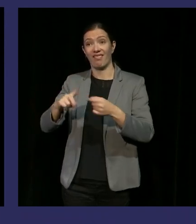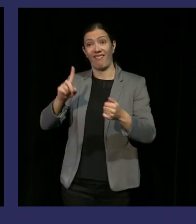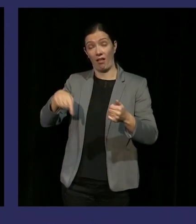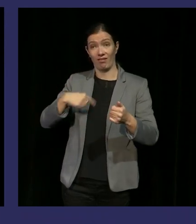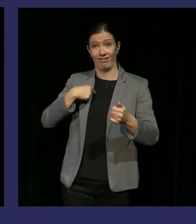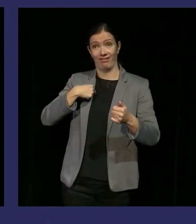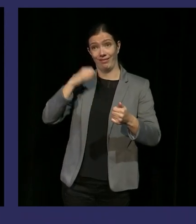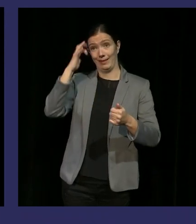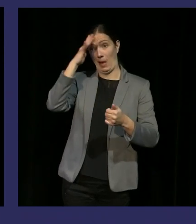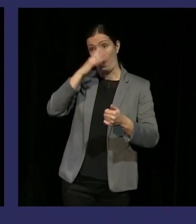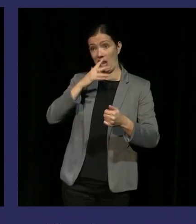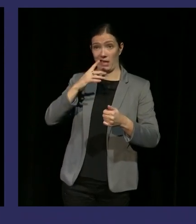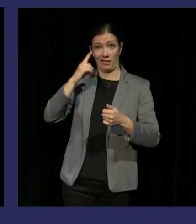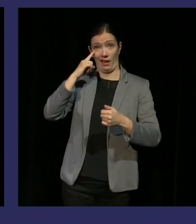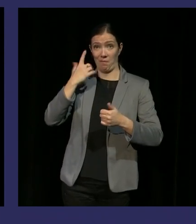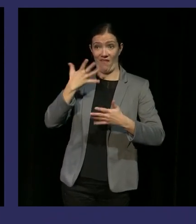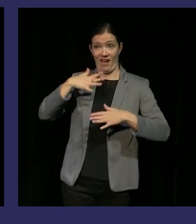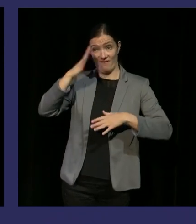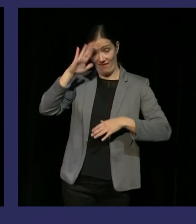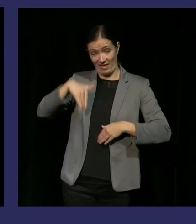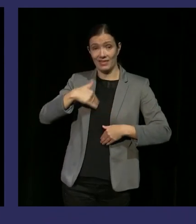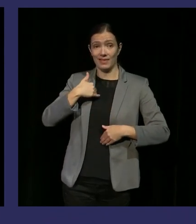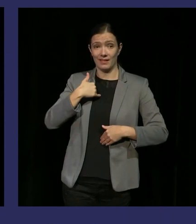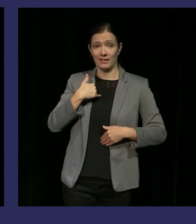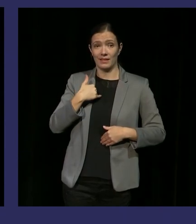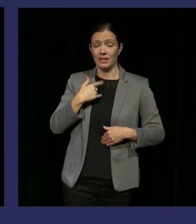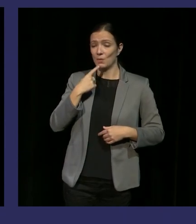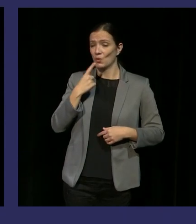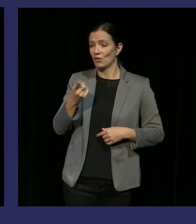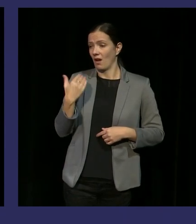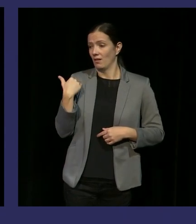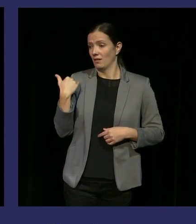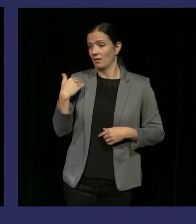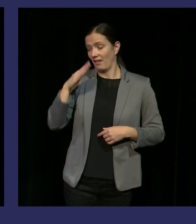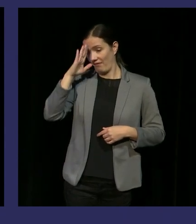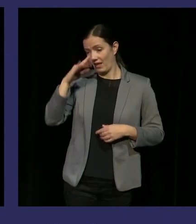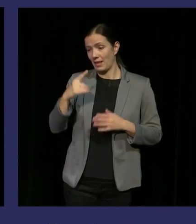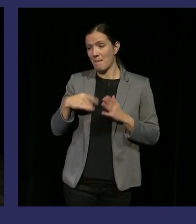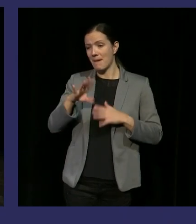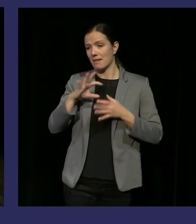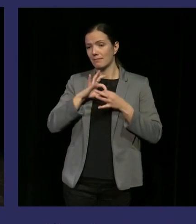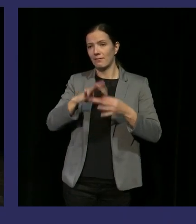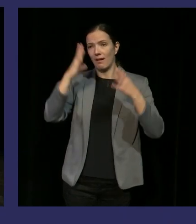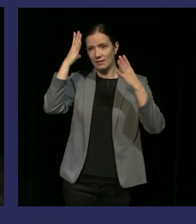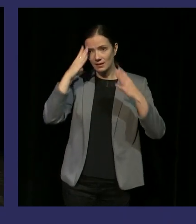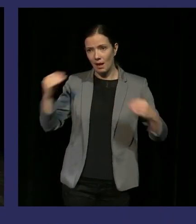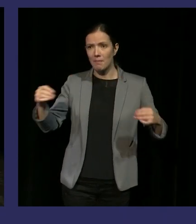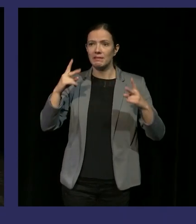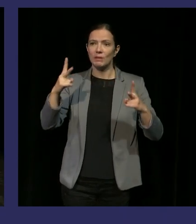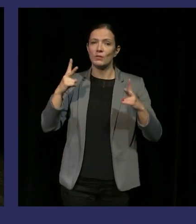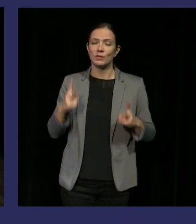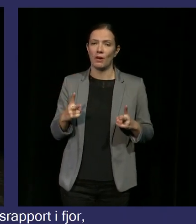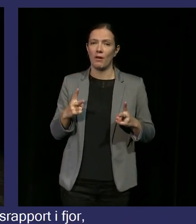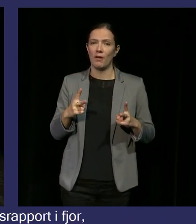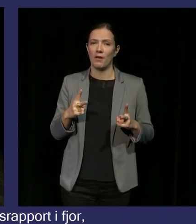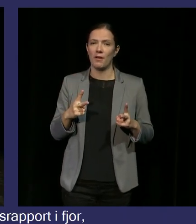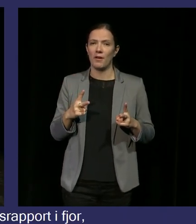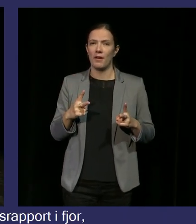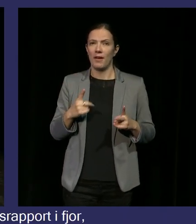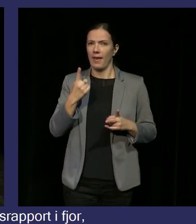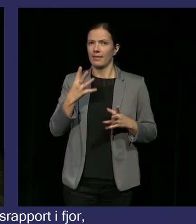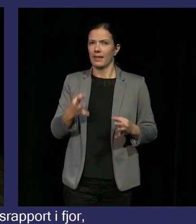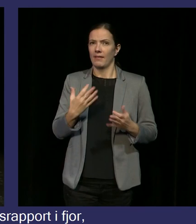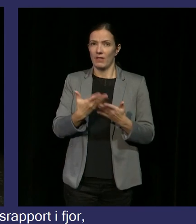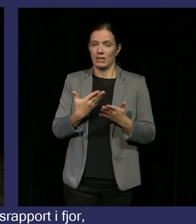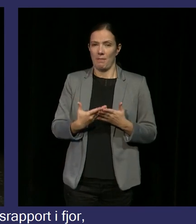utifra det vi vet. Vi vet jo, som du også sa, da, mer kanskje om samisk også. En ting vi